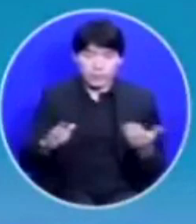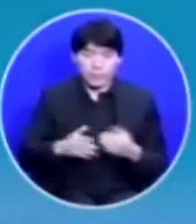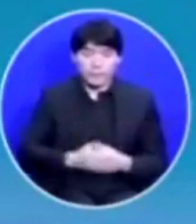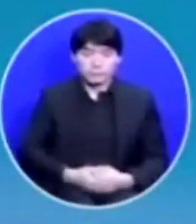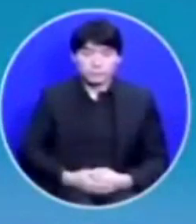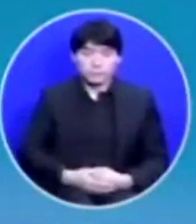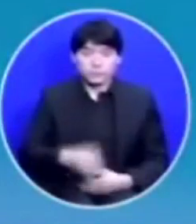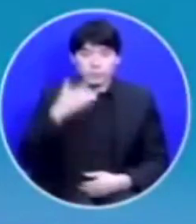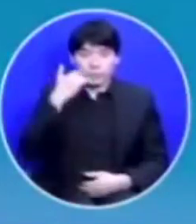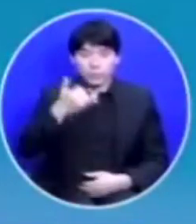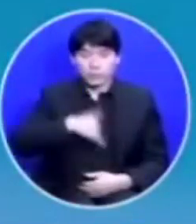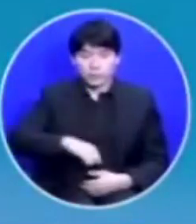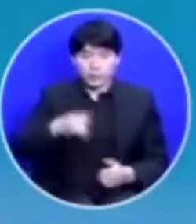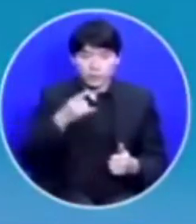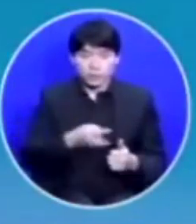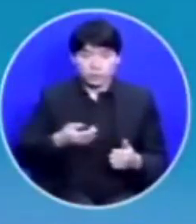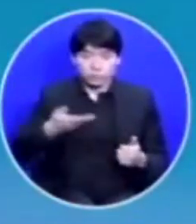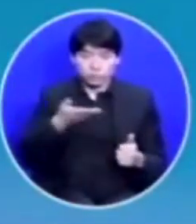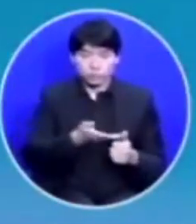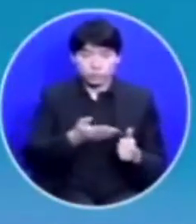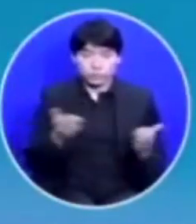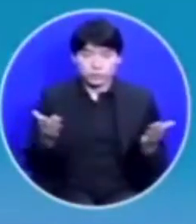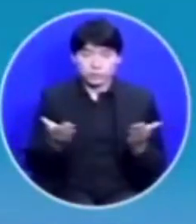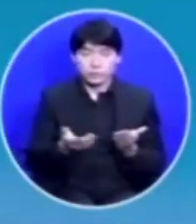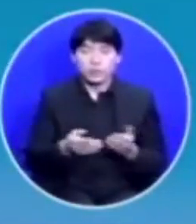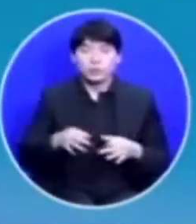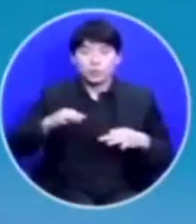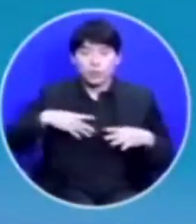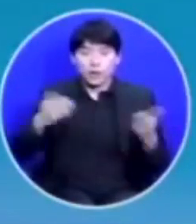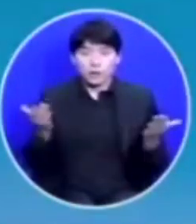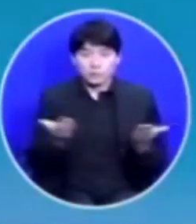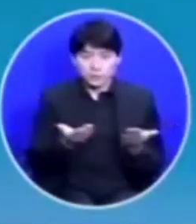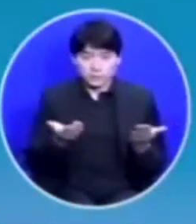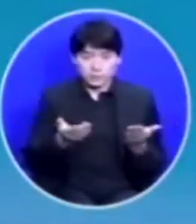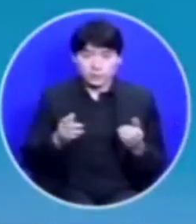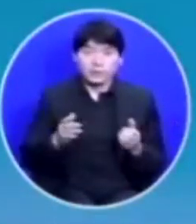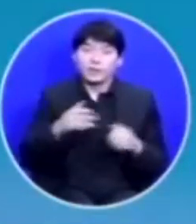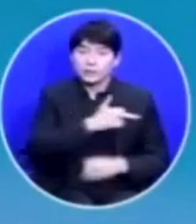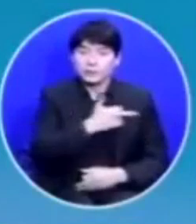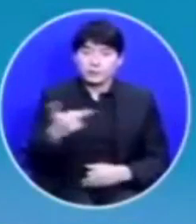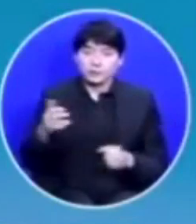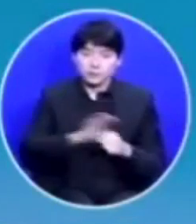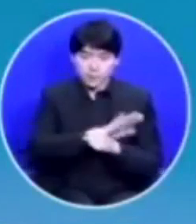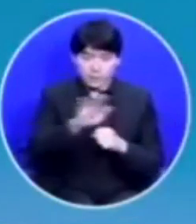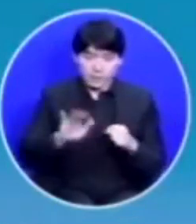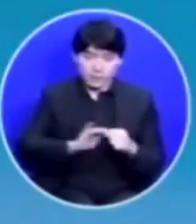해 줄 수 있는 가장 놀라운 일입니다 가장 큰 사랑이죠